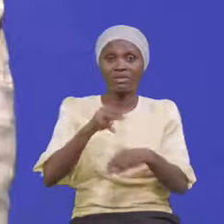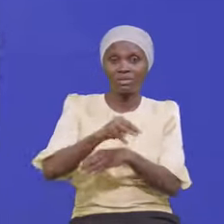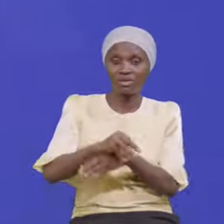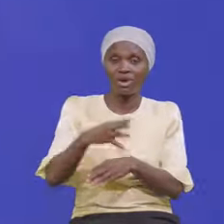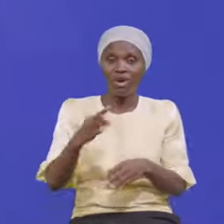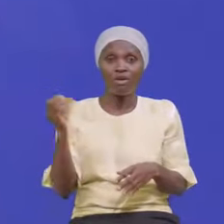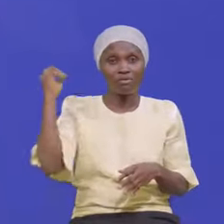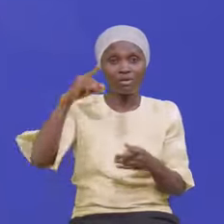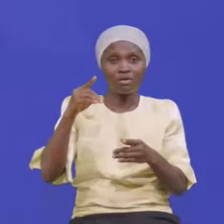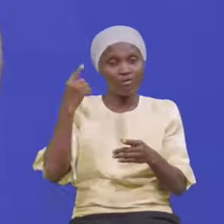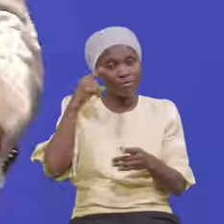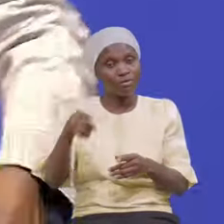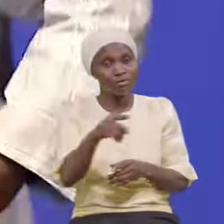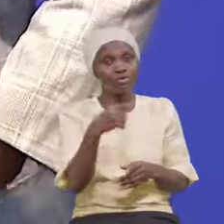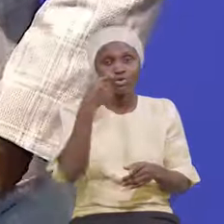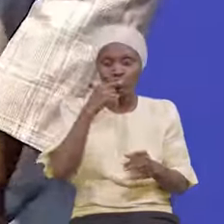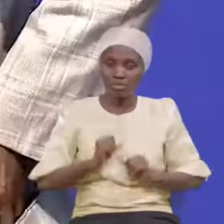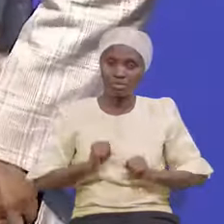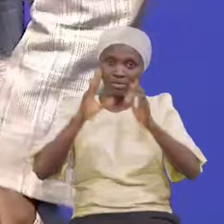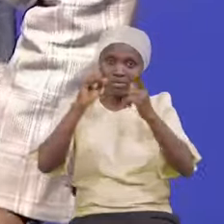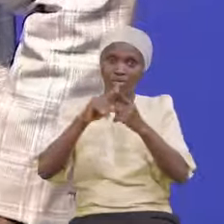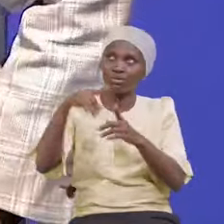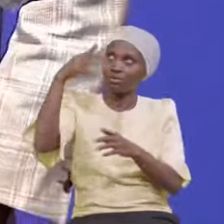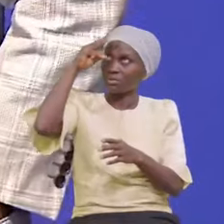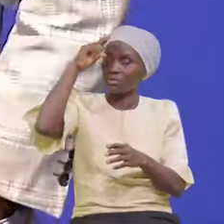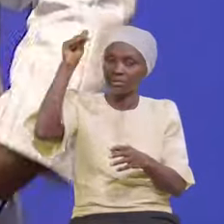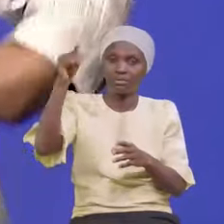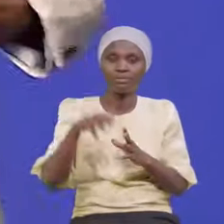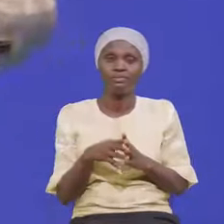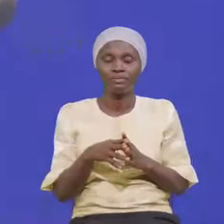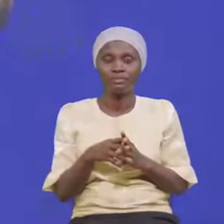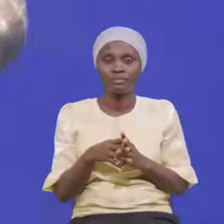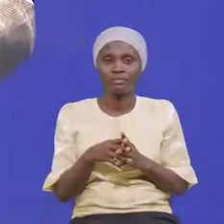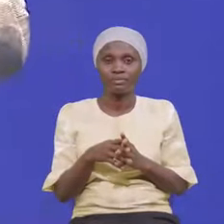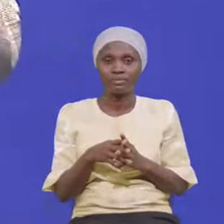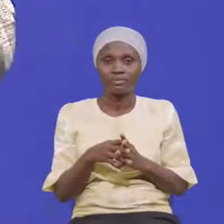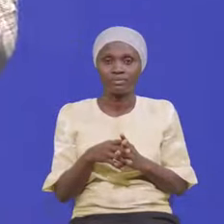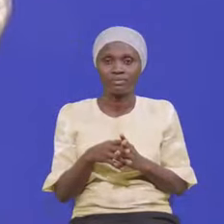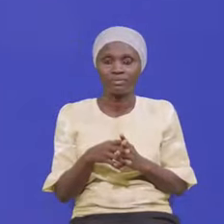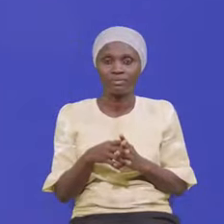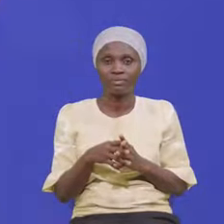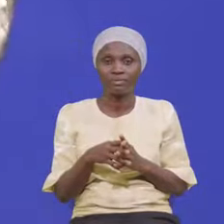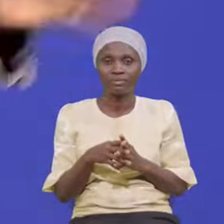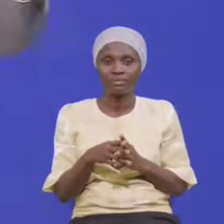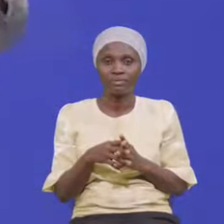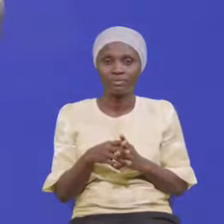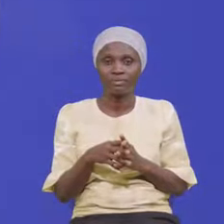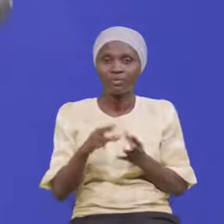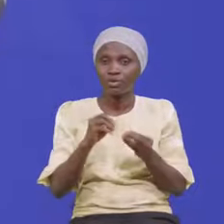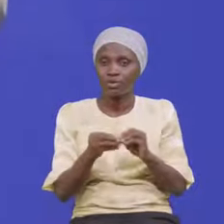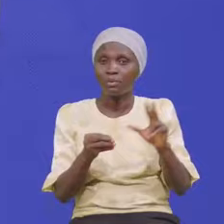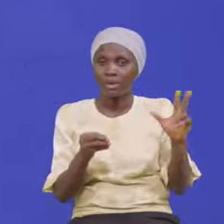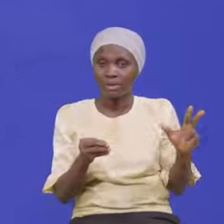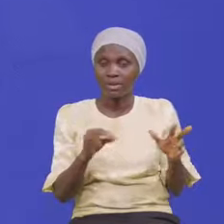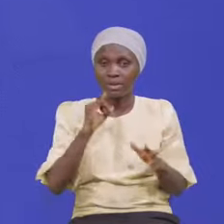him. పైకెత్తబడిన ఆ క్రీస్తు తన యొక్క స్వాధీనంలోకి వచ్చిన వారికి కృపా సహితమైన పరిచర్య మధ్యవర్తిగా జరిగిస్తున్నాడు. నంబర్ 3,